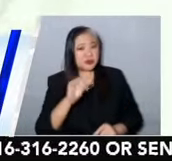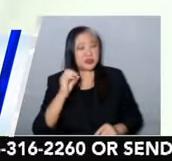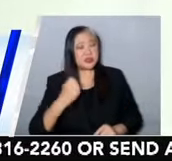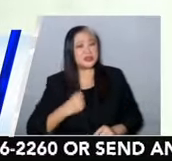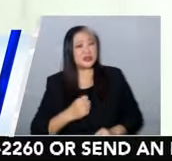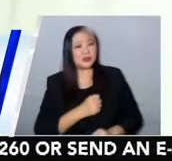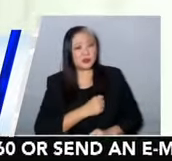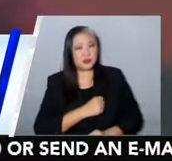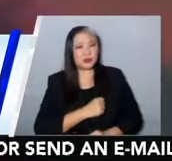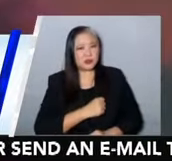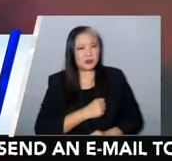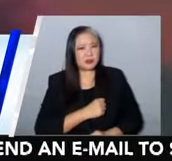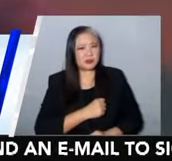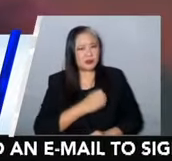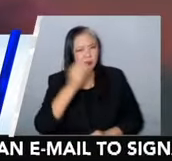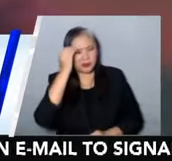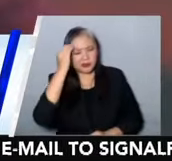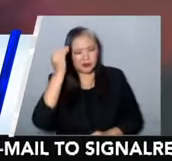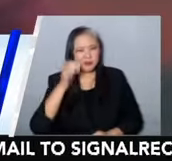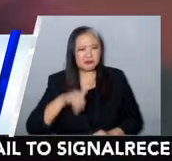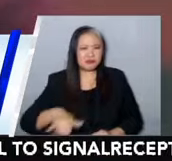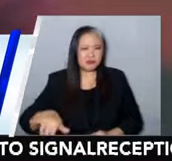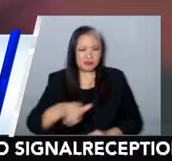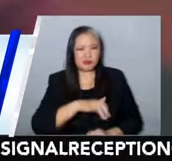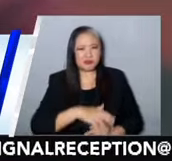majority opinion of most senators?